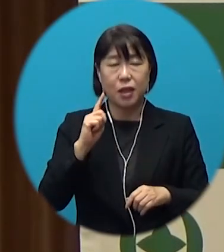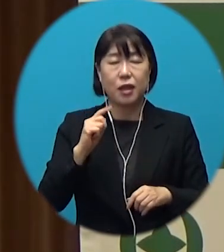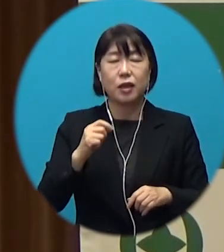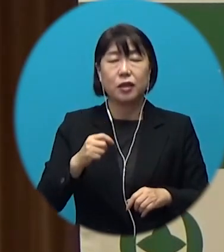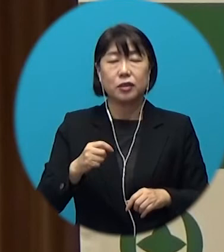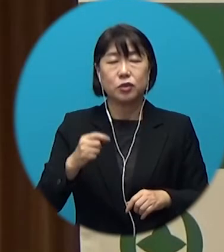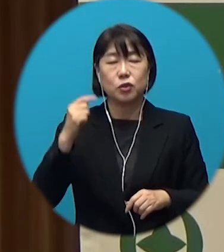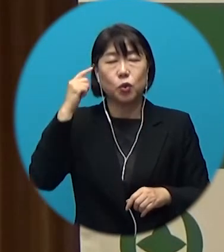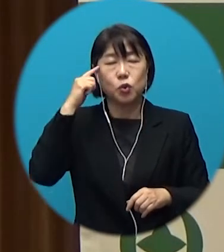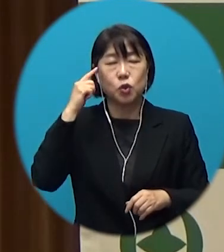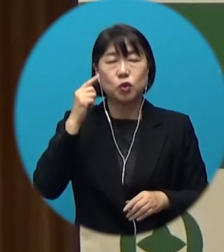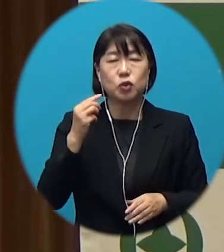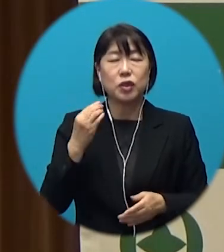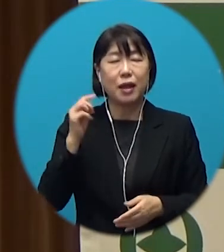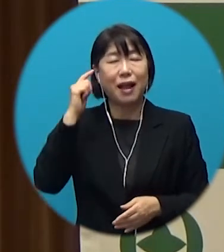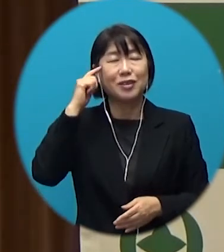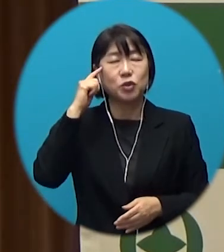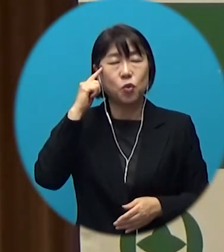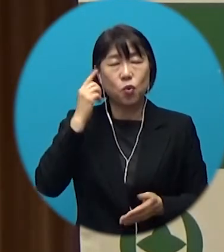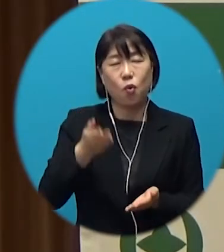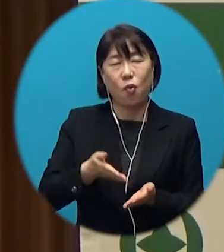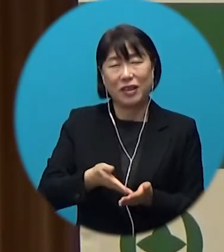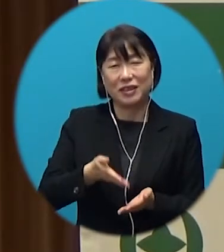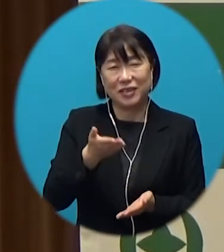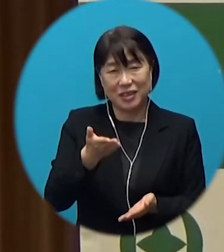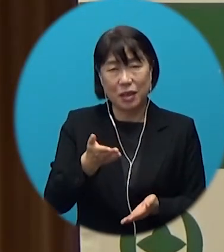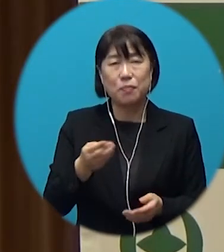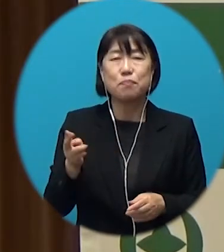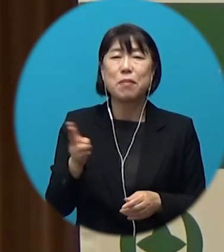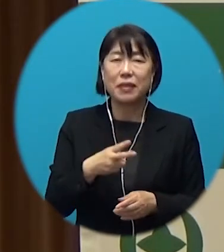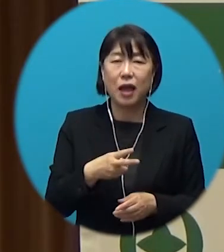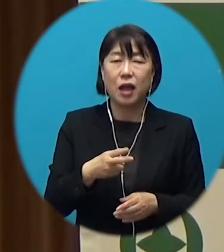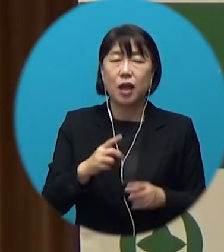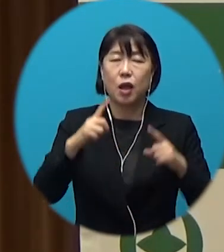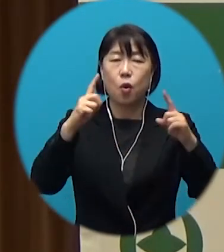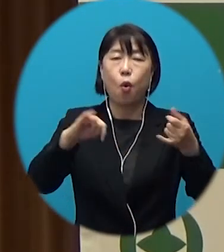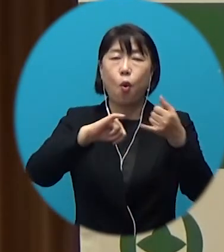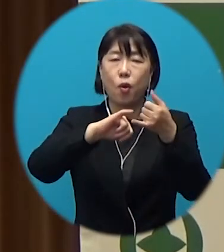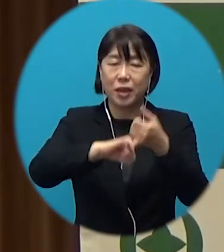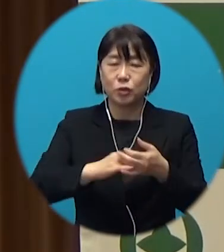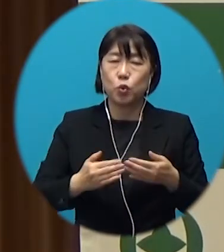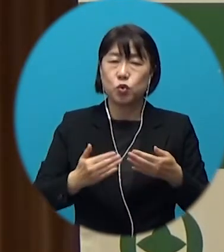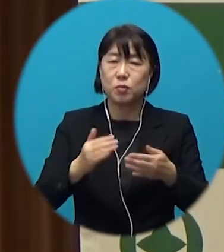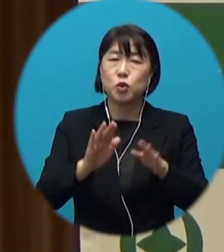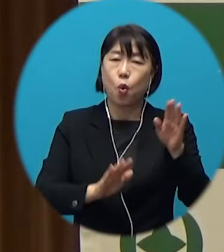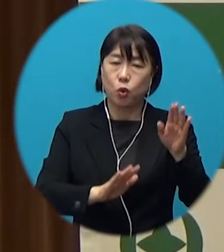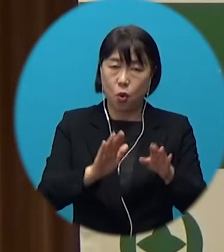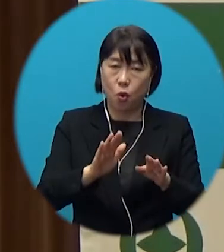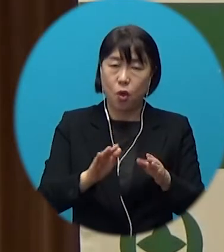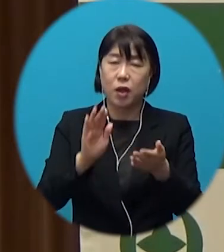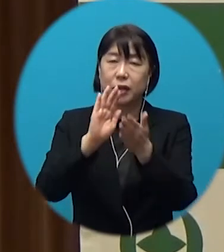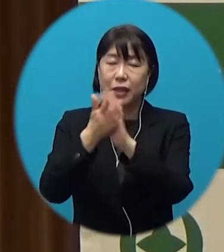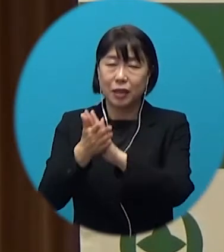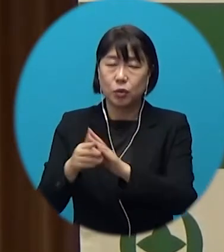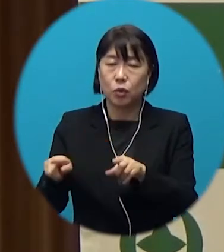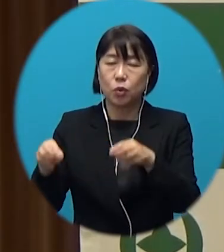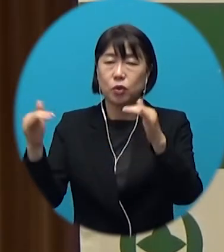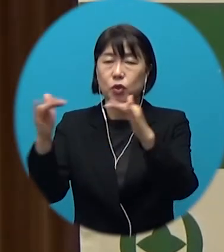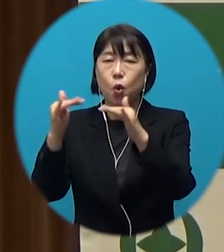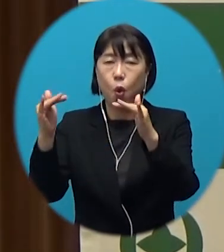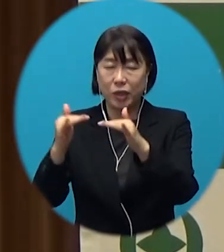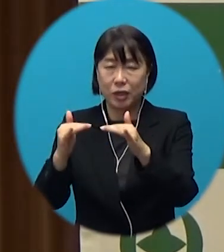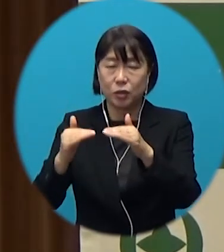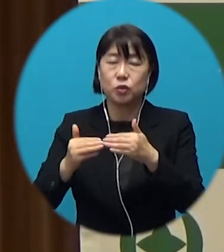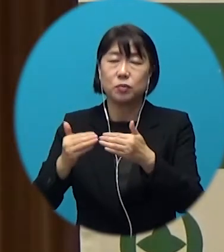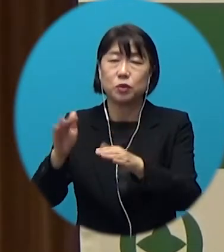ったりを教えていただきたいのと、あとは例えば公約の進み具合だとか、県との協議の進み具合だとか、その